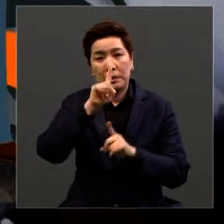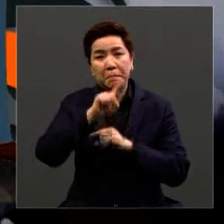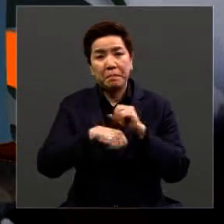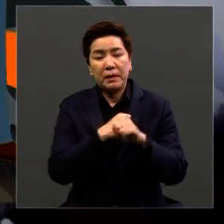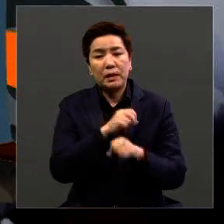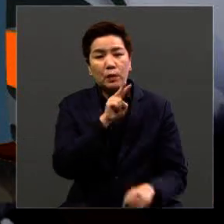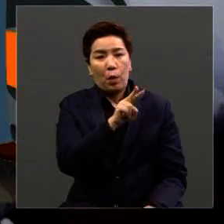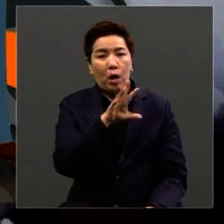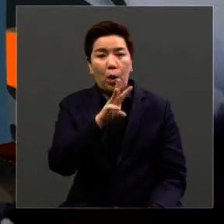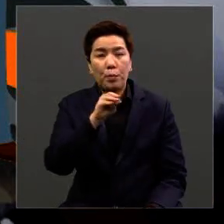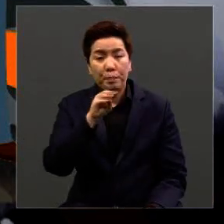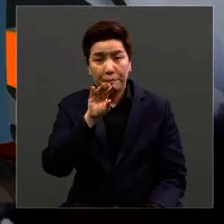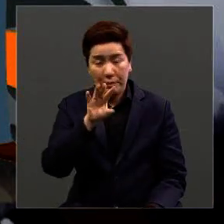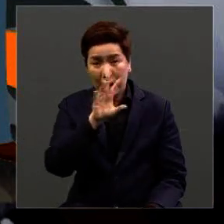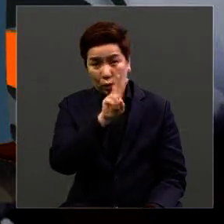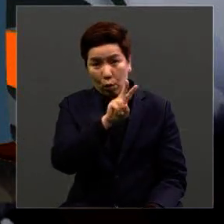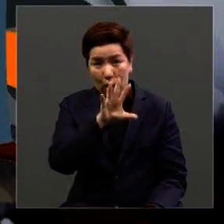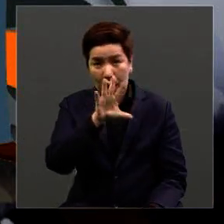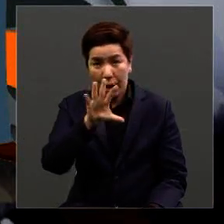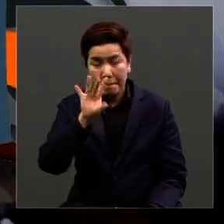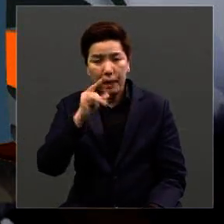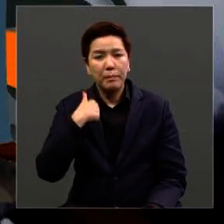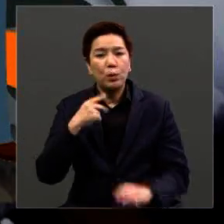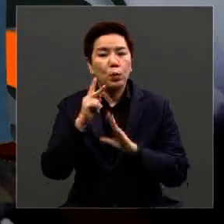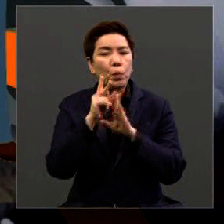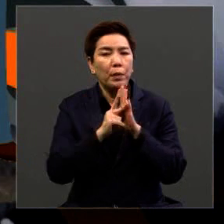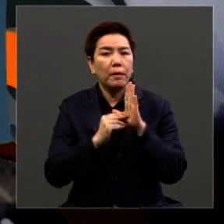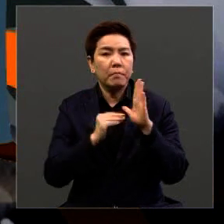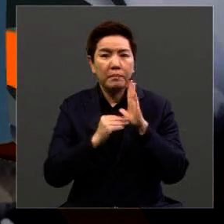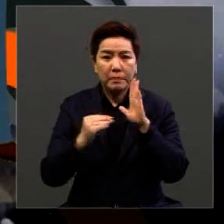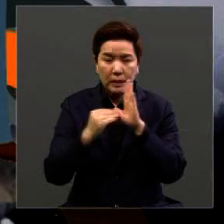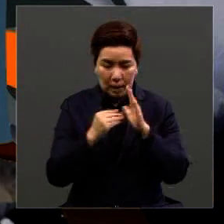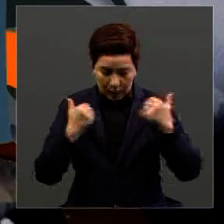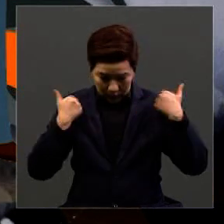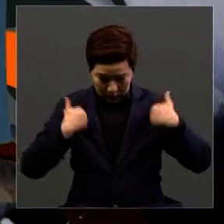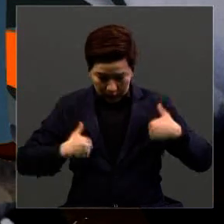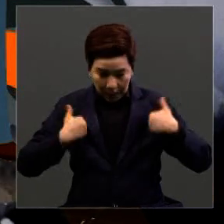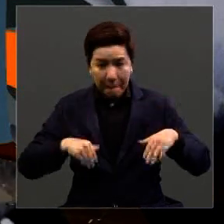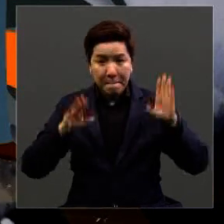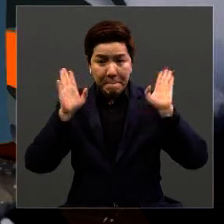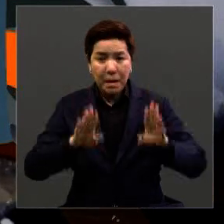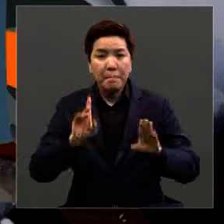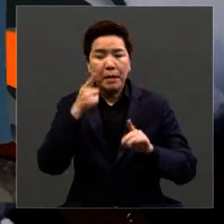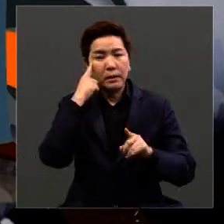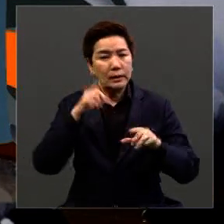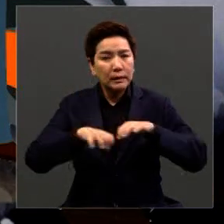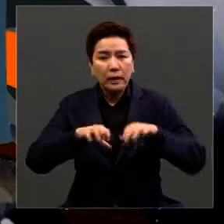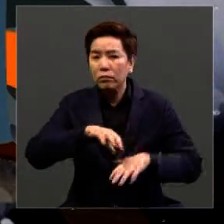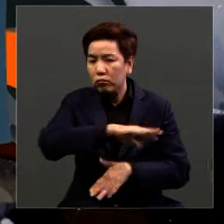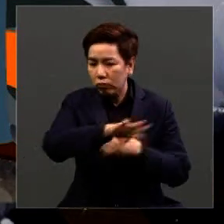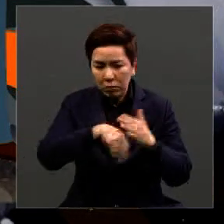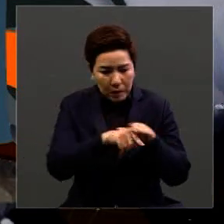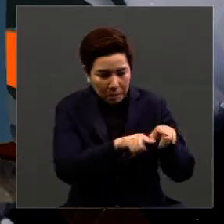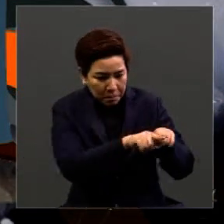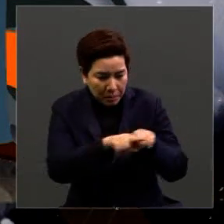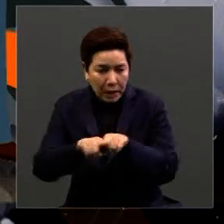2558กรมการขนส่งทางบกได้ออกประกาศกำหนดลักษณะและรูปแบบเสื้อวินแบบใหม่เพื่อจัดระเบียบผู้ขับขี่เพิ่ม